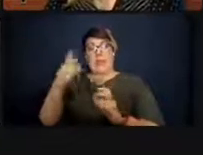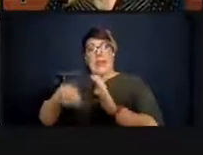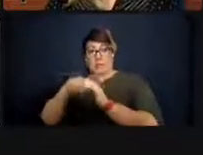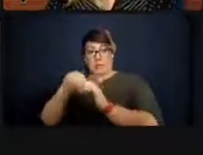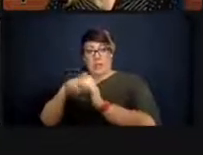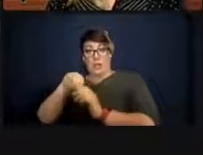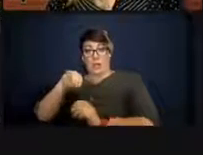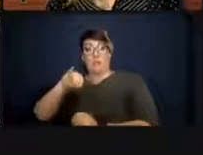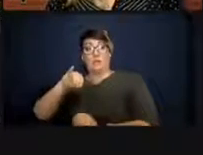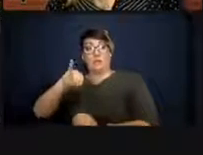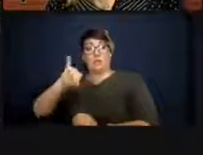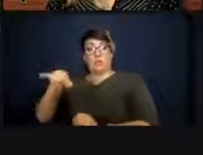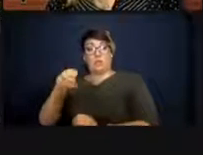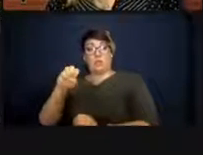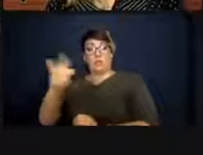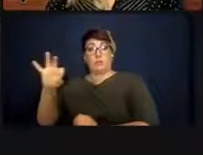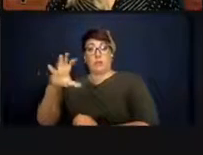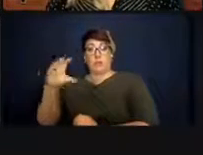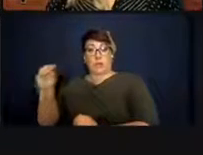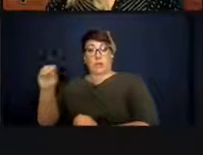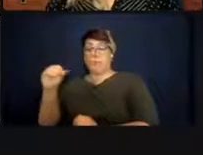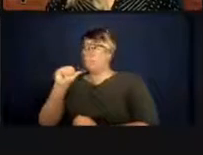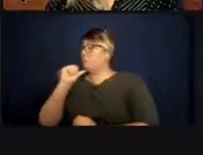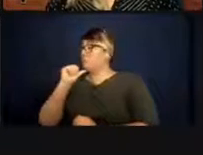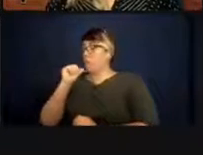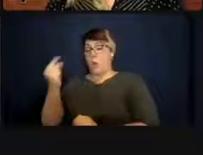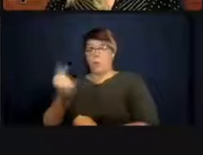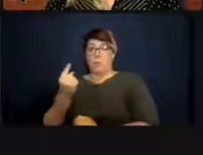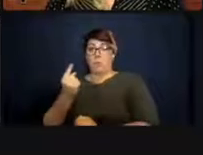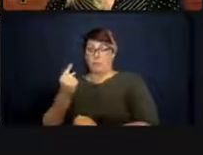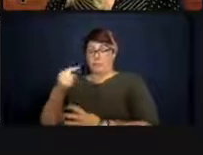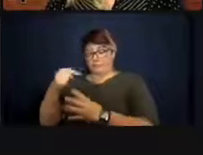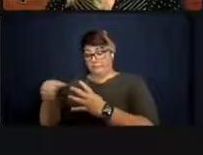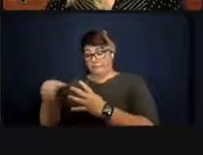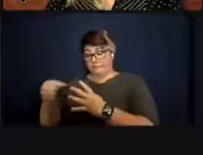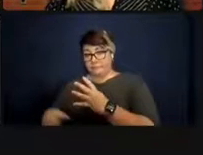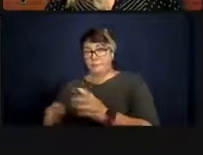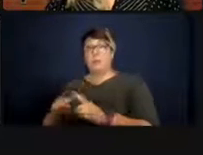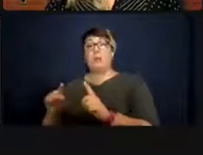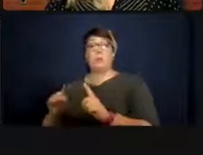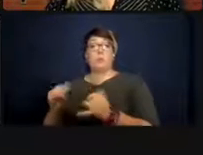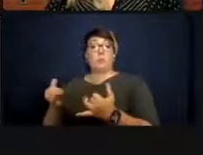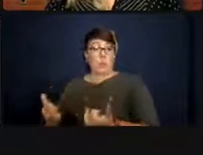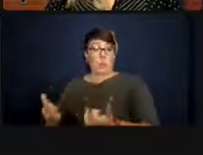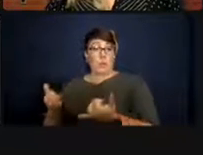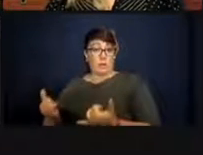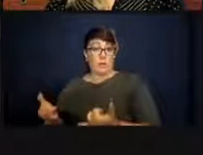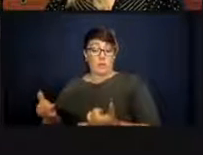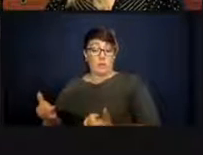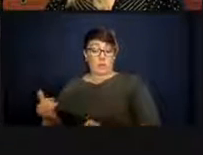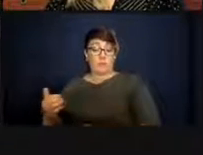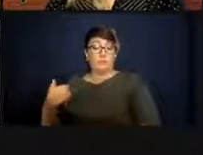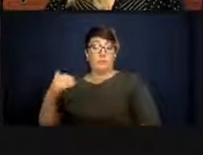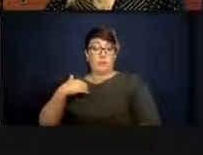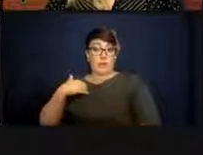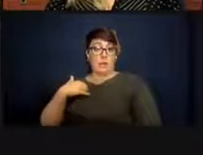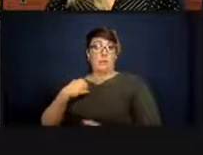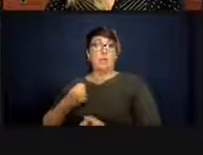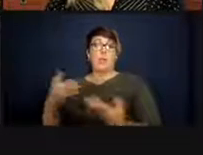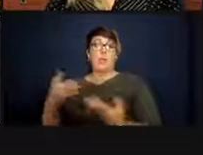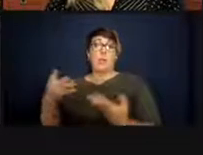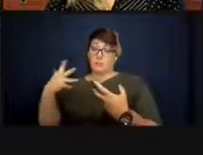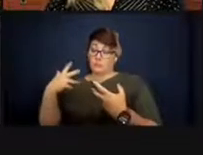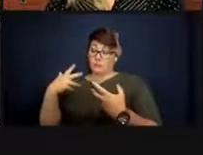خارج جيفرسون كاونتي. هذا لا يعني بأن هذه هي المواضيع الوحيدة، ولكنني أعتقد أننا في موقع يسمح